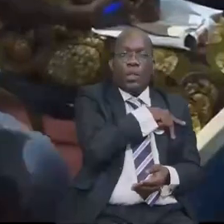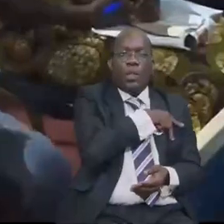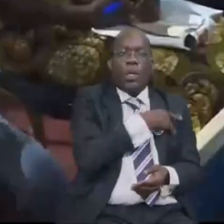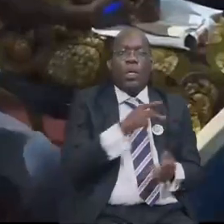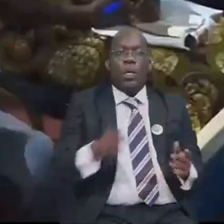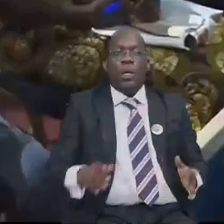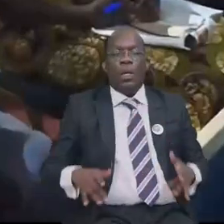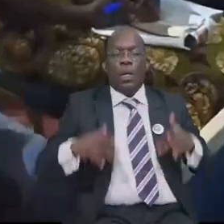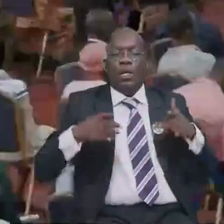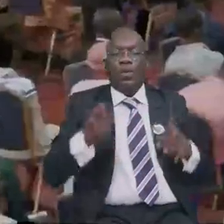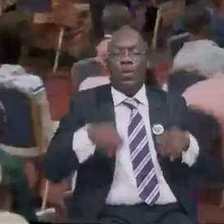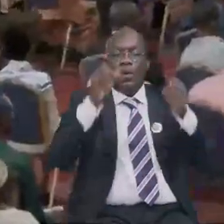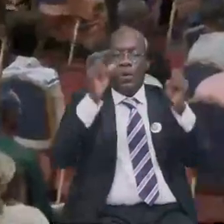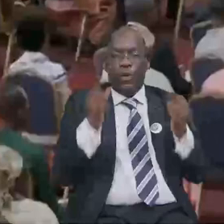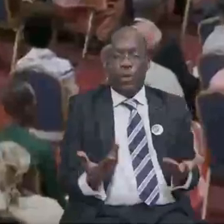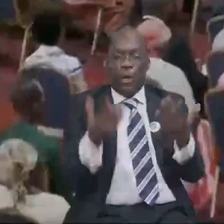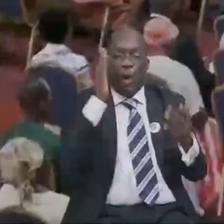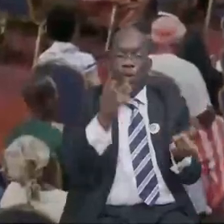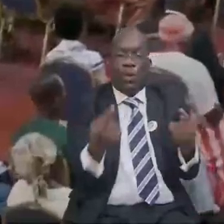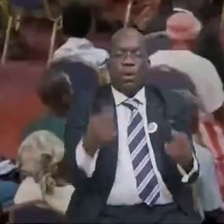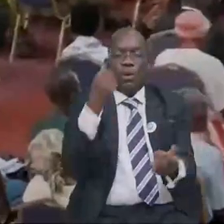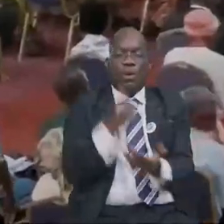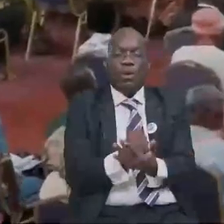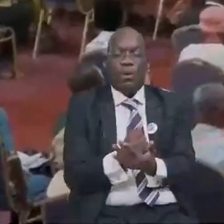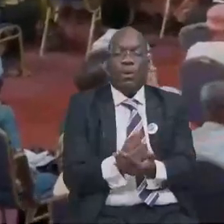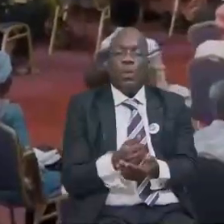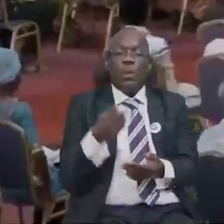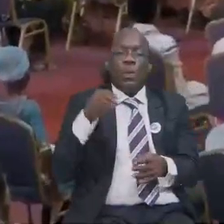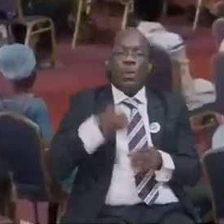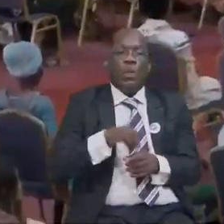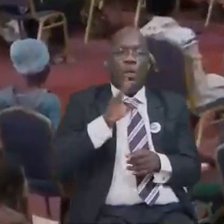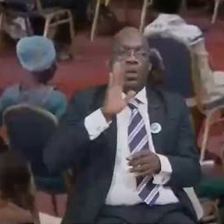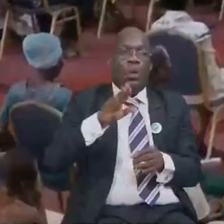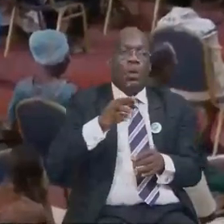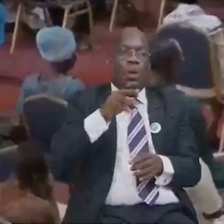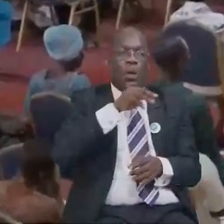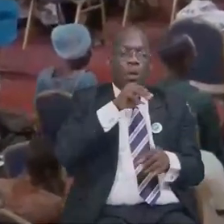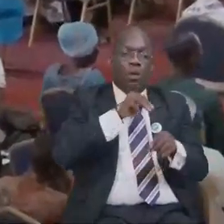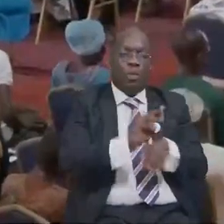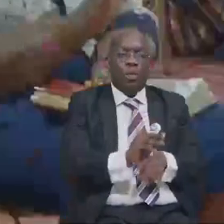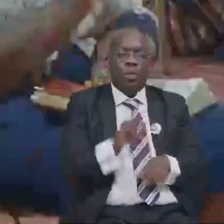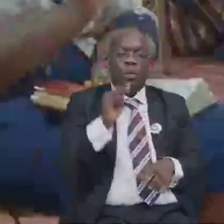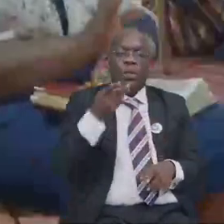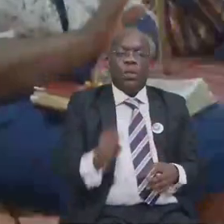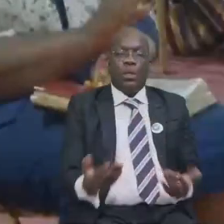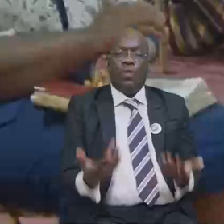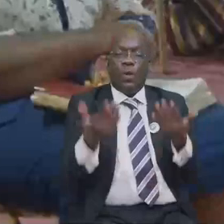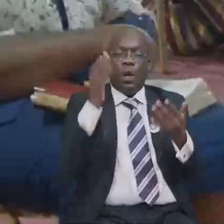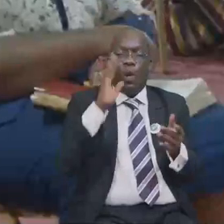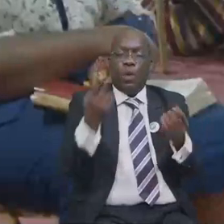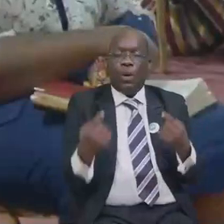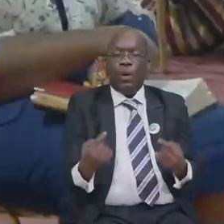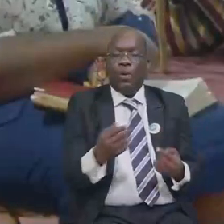feu va venir. Dans ton ministère, le feu va venir et